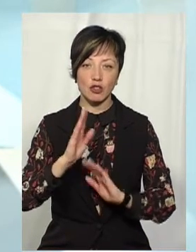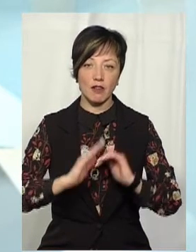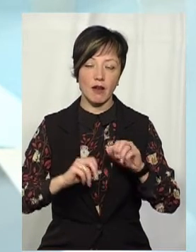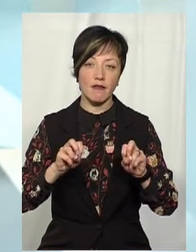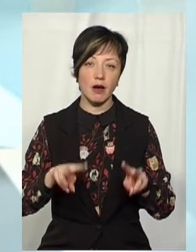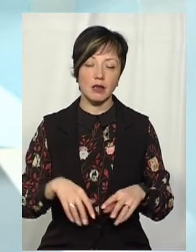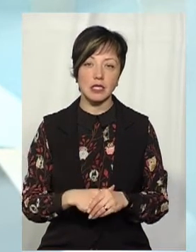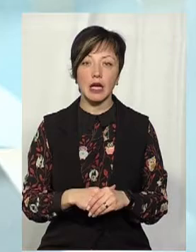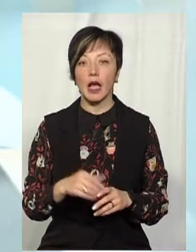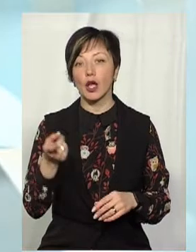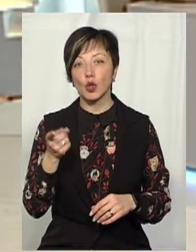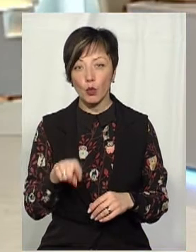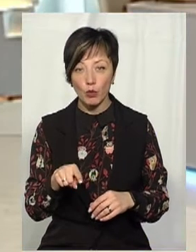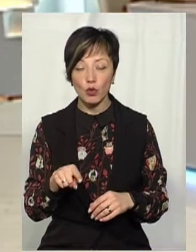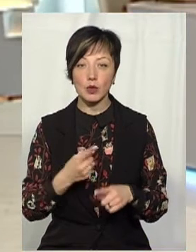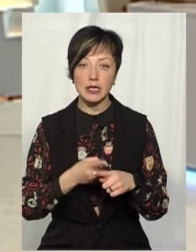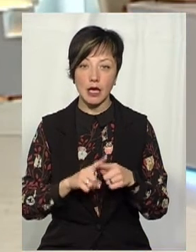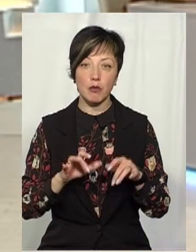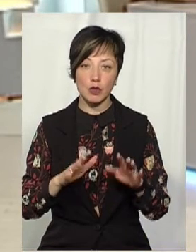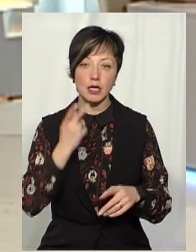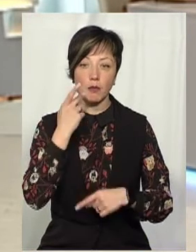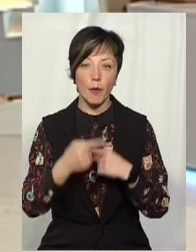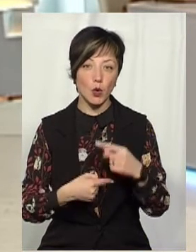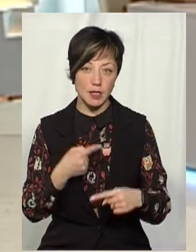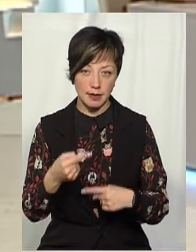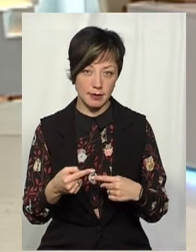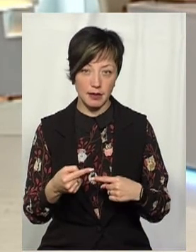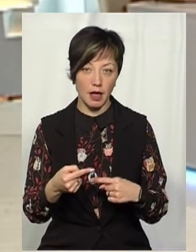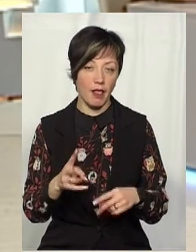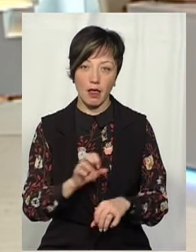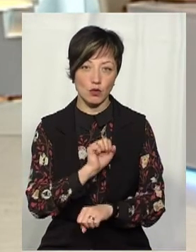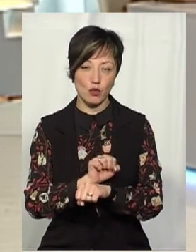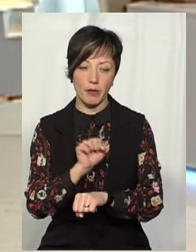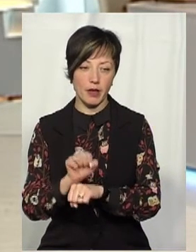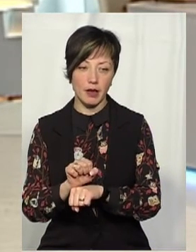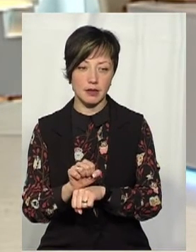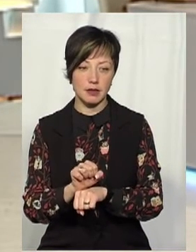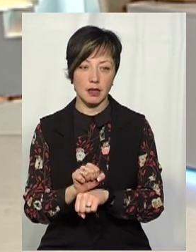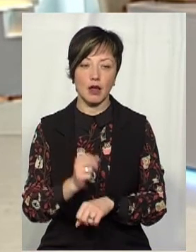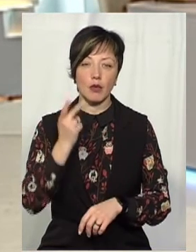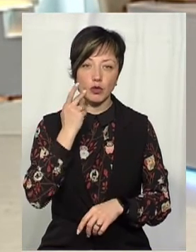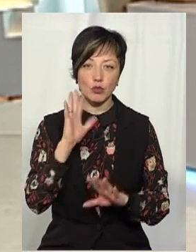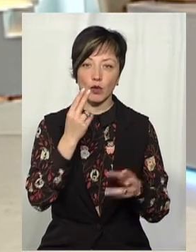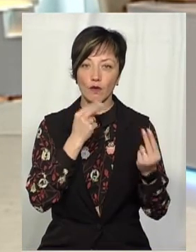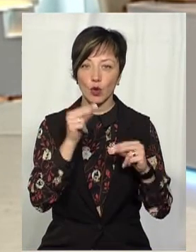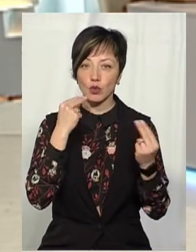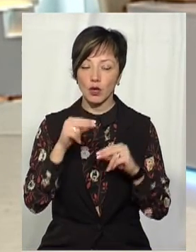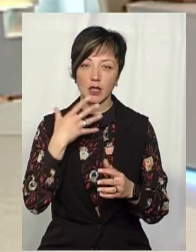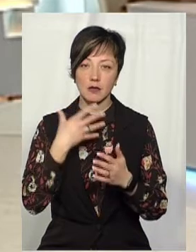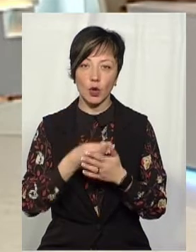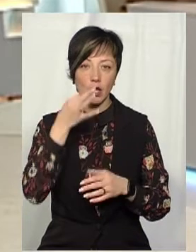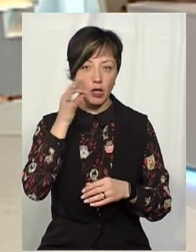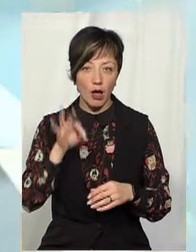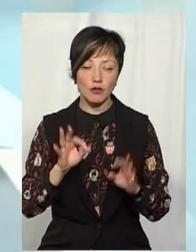підвищення кваліфікації, тому цей процес він постійний. Тобто він не зупиняється. Постійно будуть вдосконалювати свої